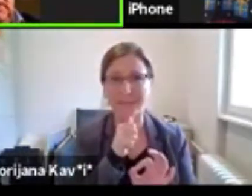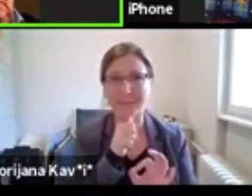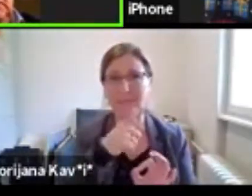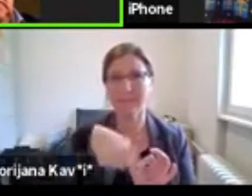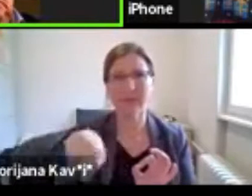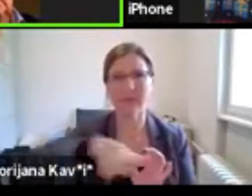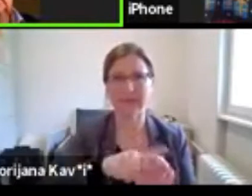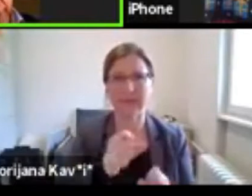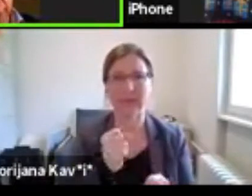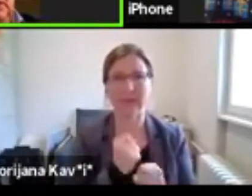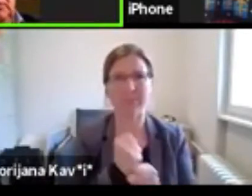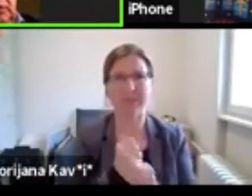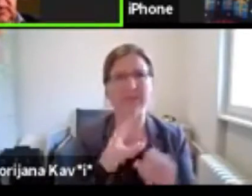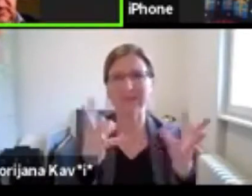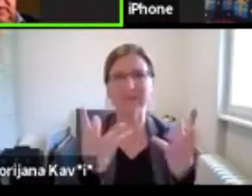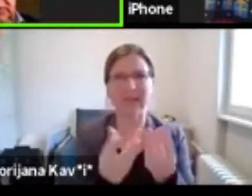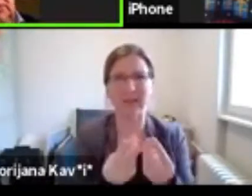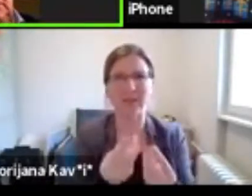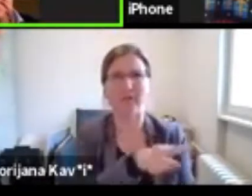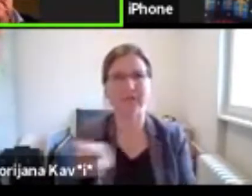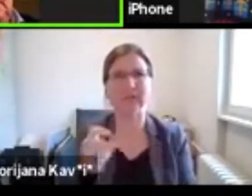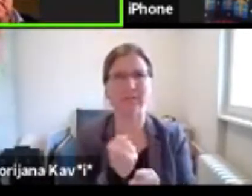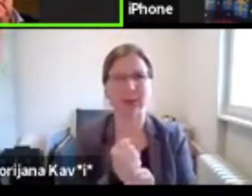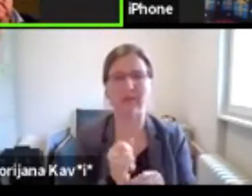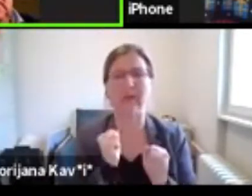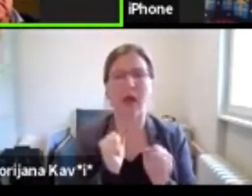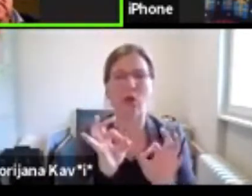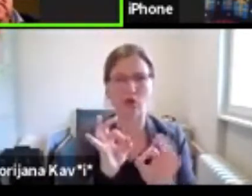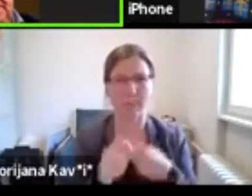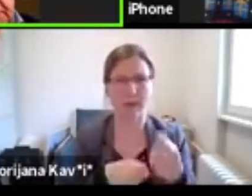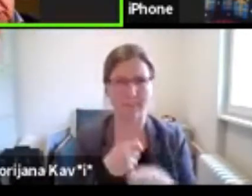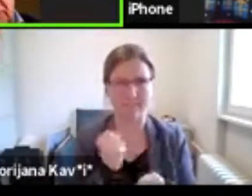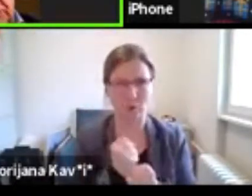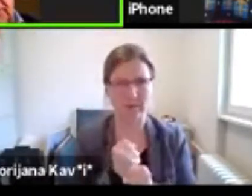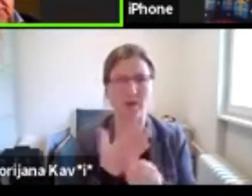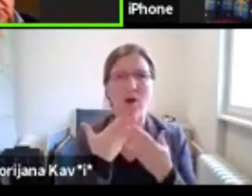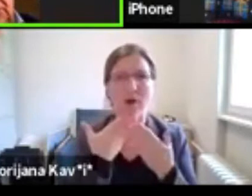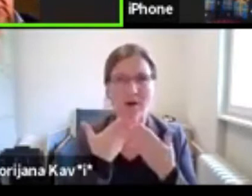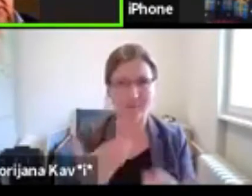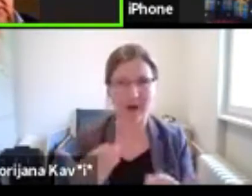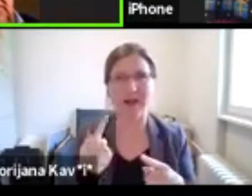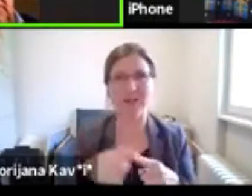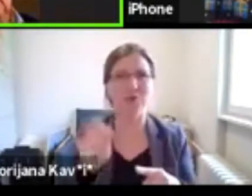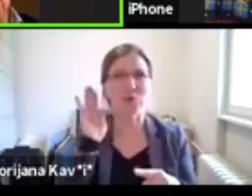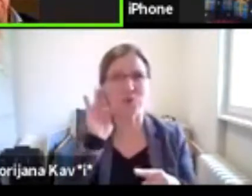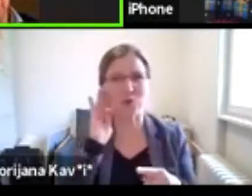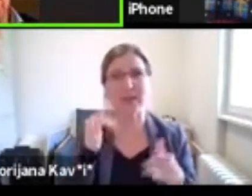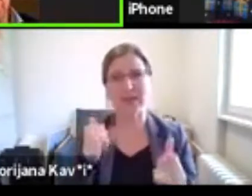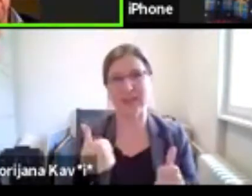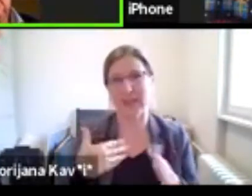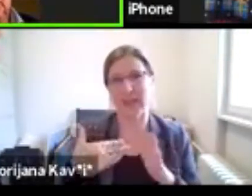Napravili ste se, ja sam sigurno, svi skupa jako dobar posao. Hvala vam što ste me saslušali, dalje sam sa